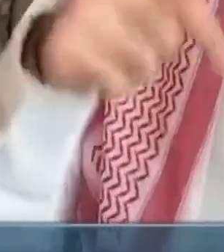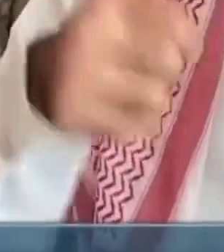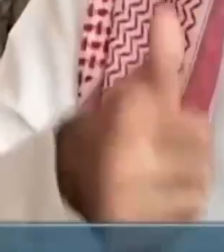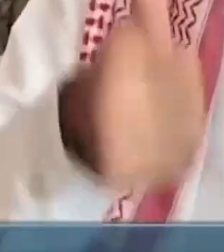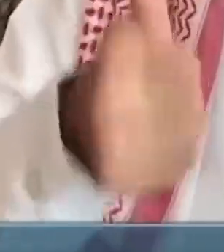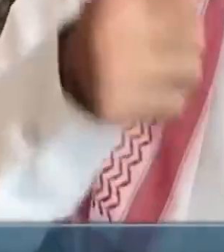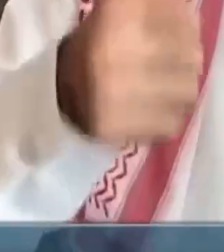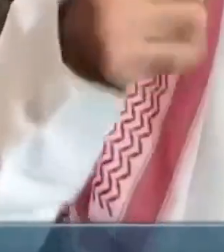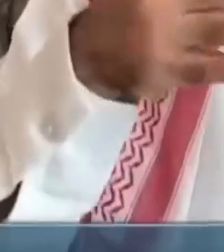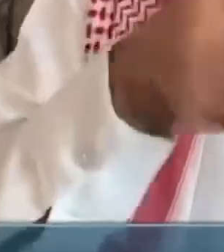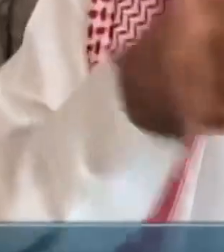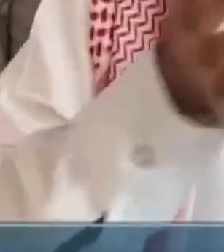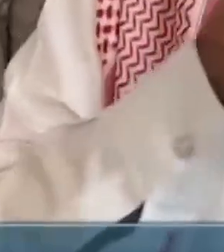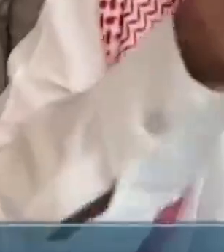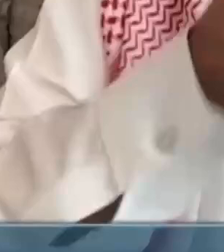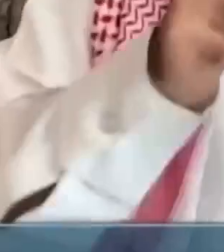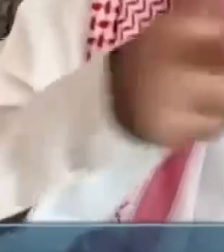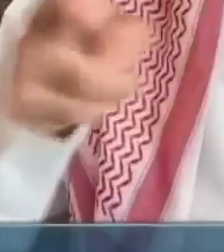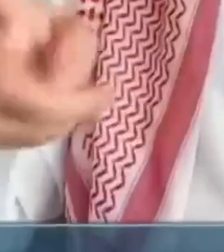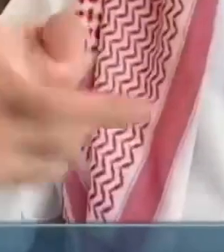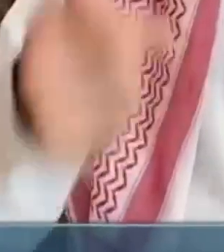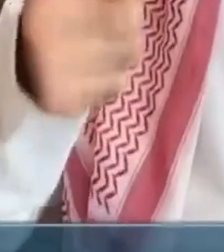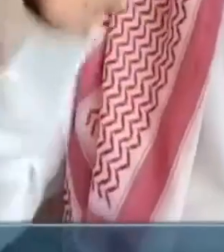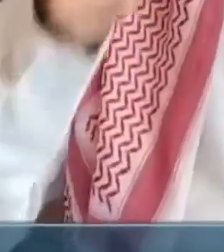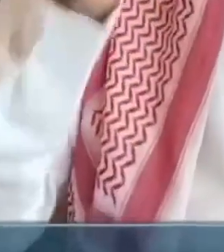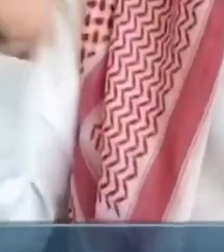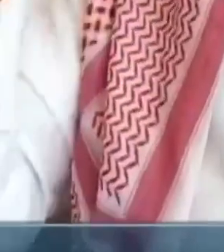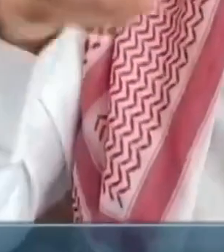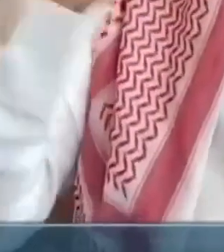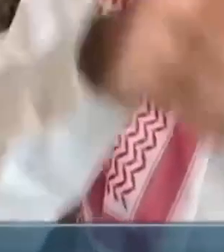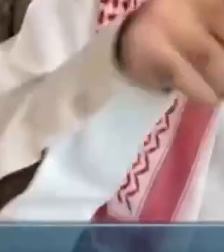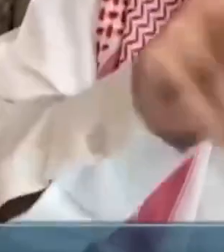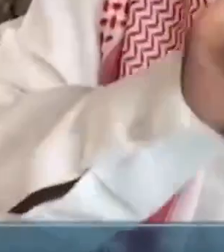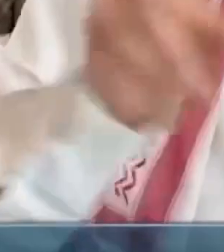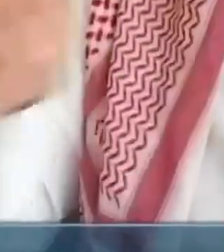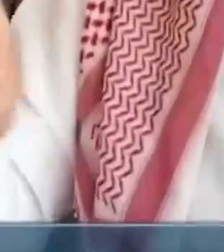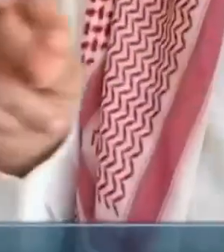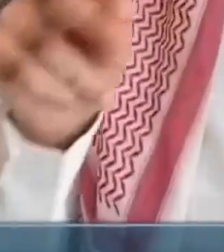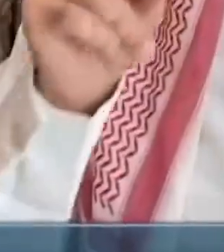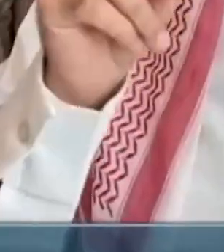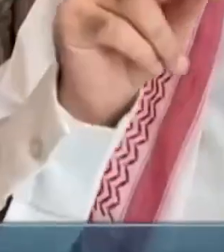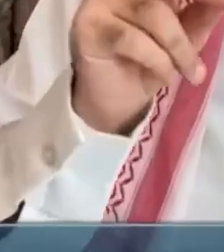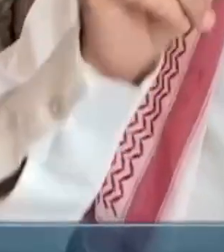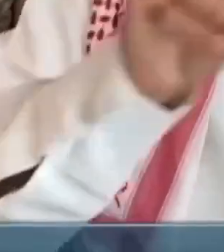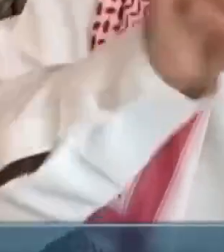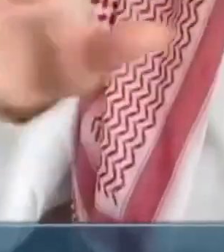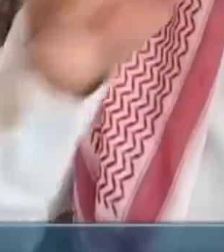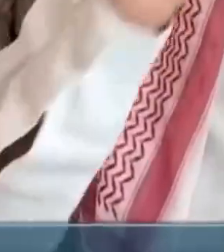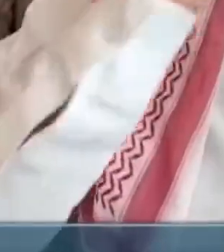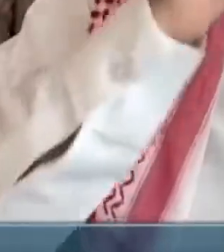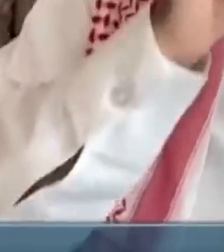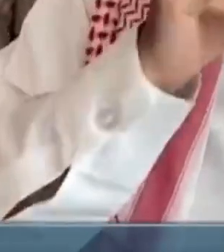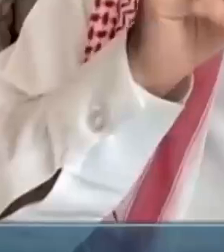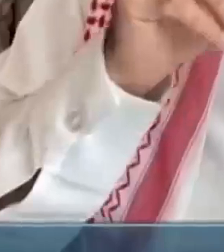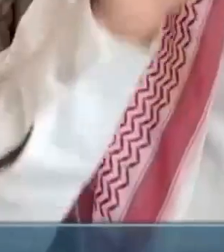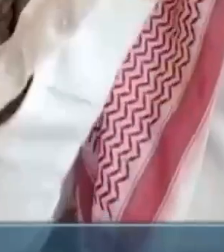صم كان عدد الطلاب سابقا كعدد محدود الان لا فيه اتاحه فرصه اكبر تخصصات عديده لفئه